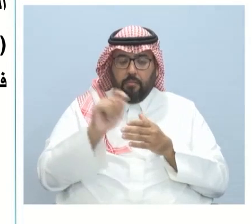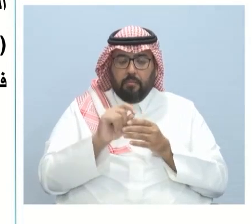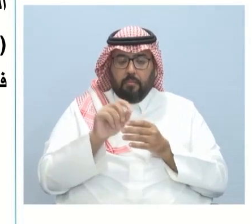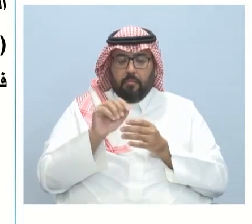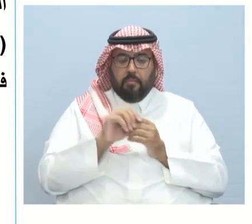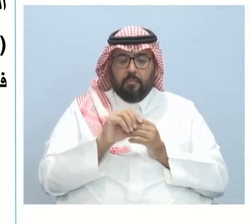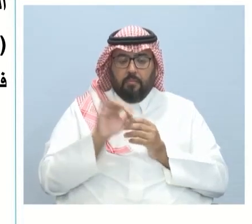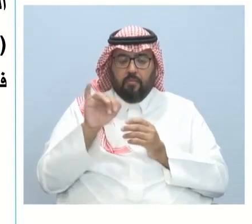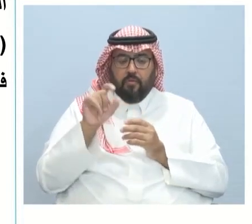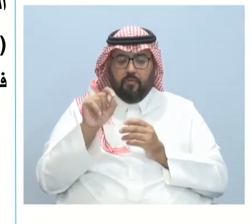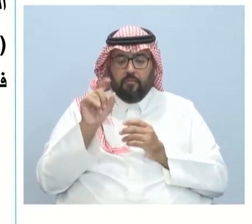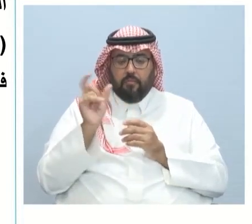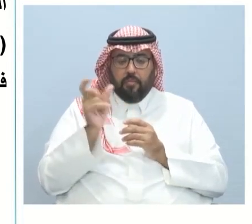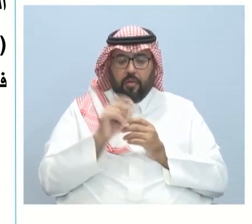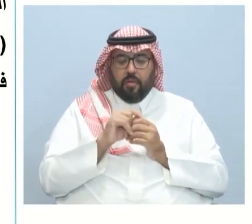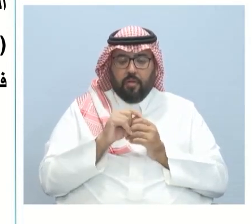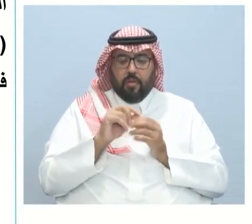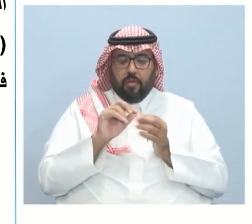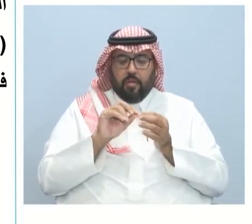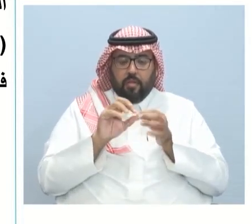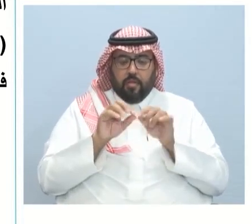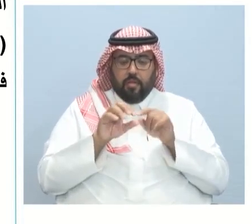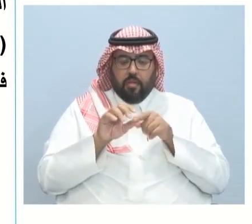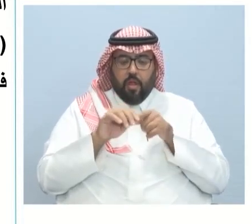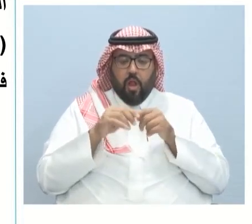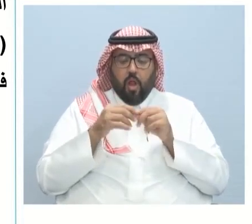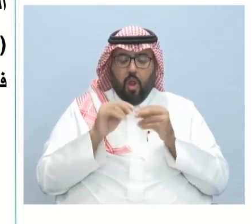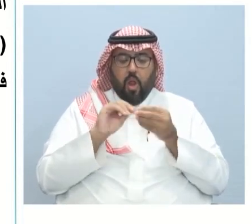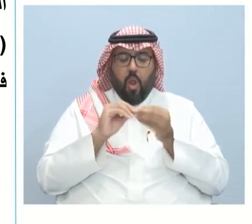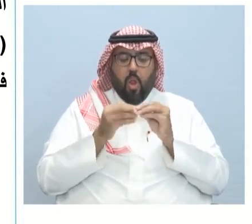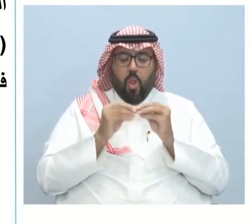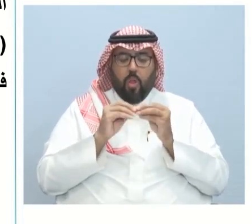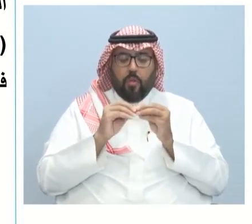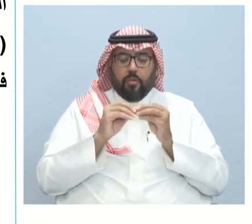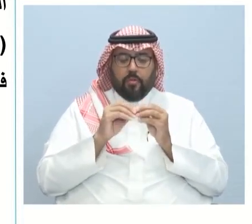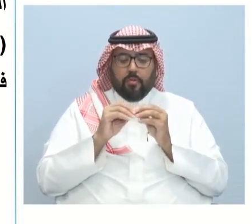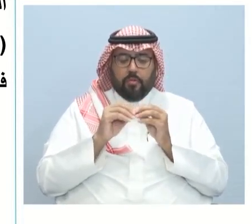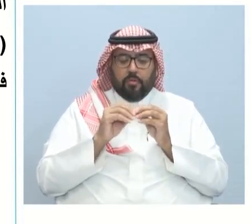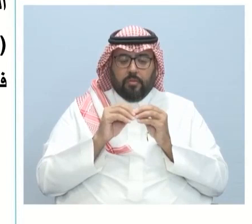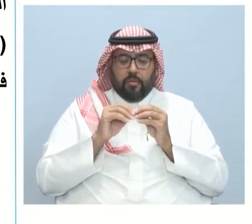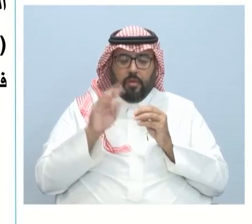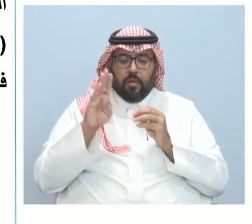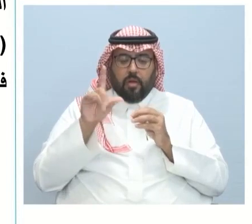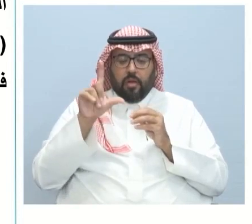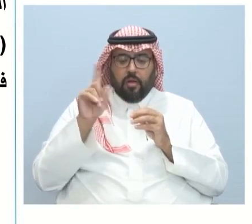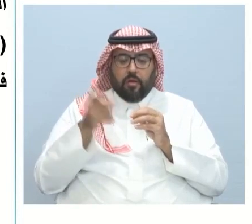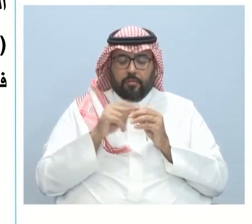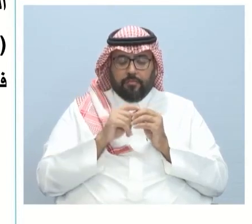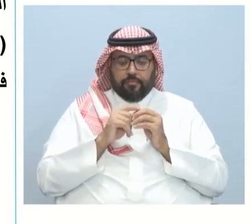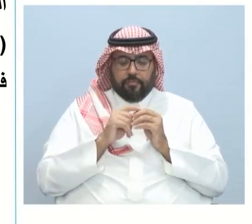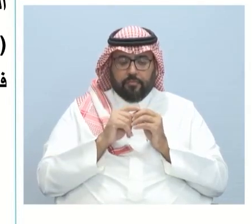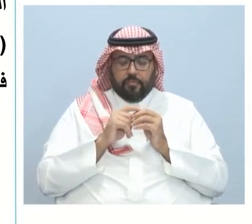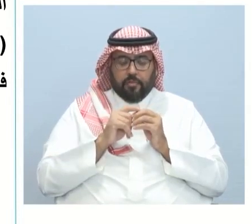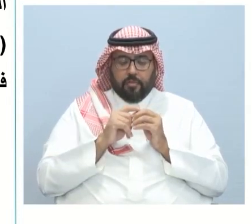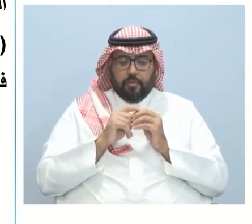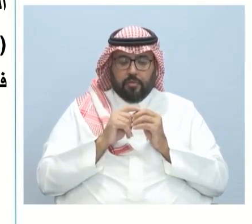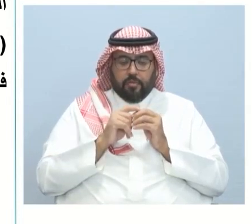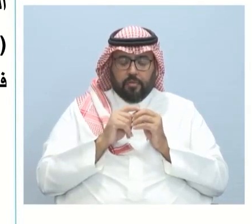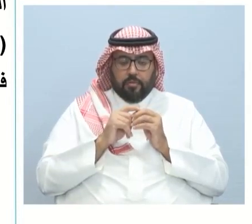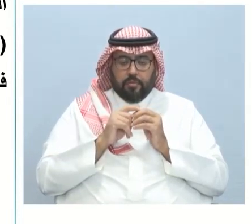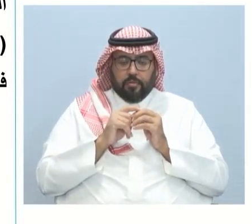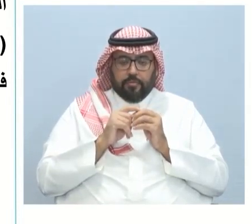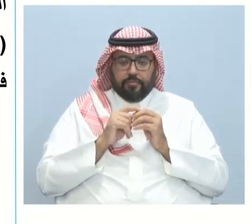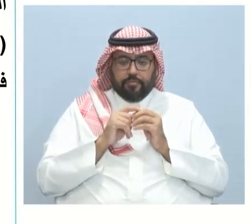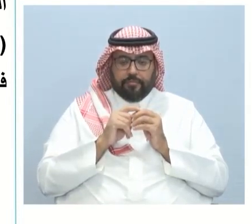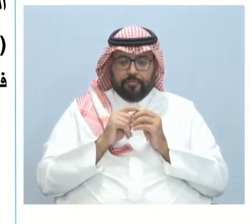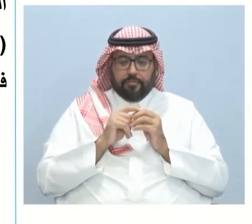بن ولبنه اضبط القلم على اللون ست بن تو كر للرسم تنتمي هاتان اللبنان